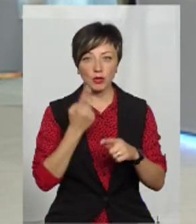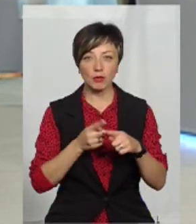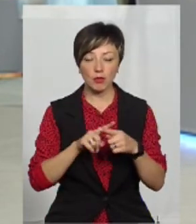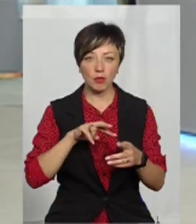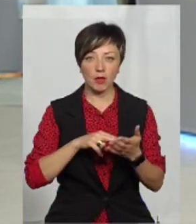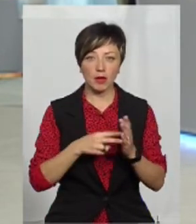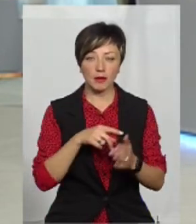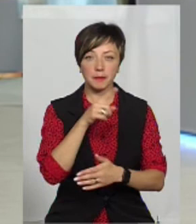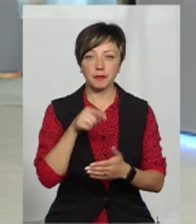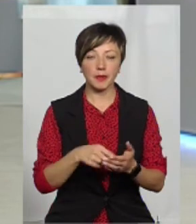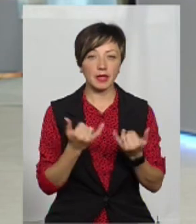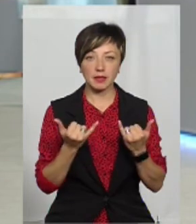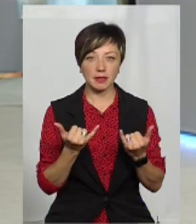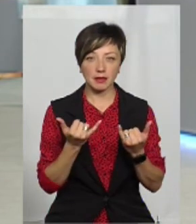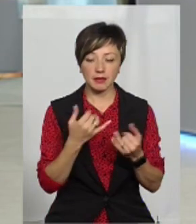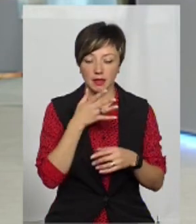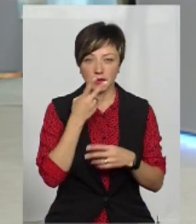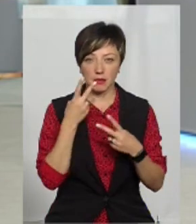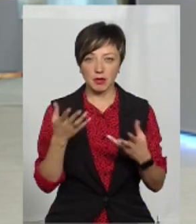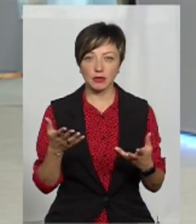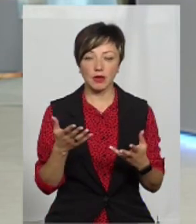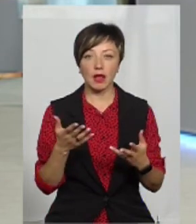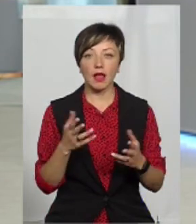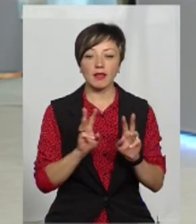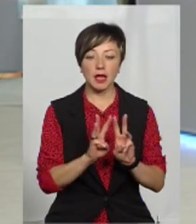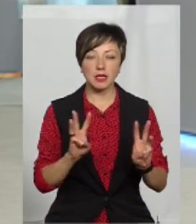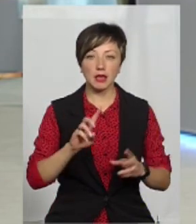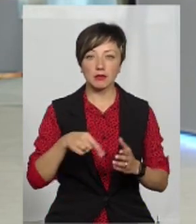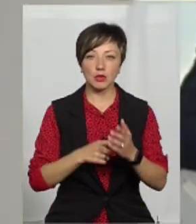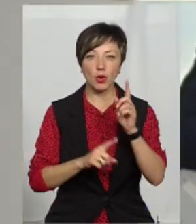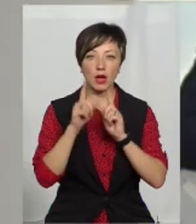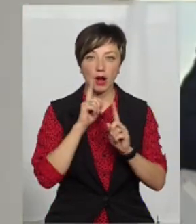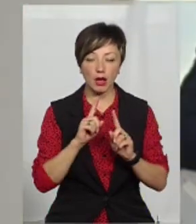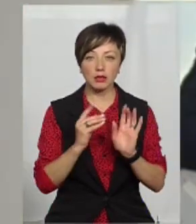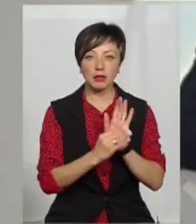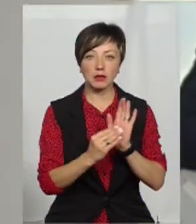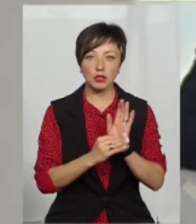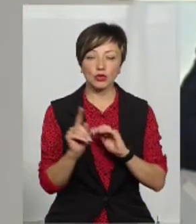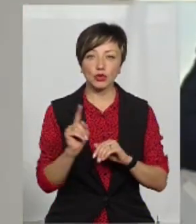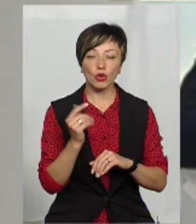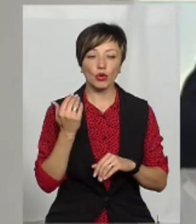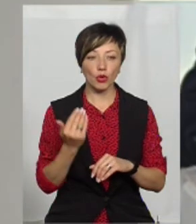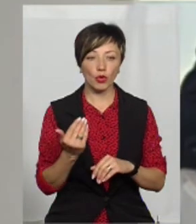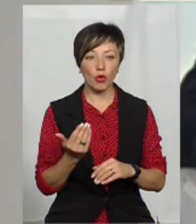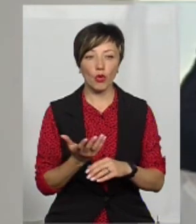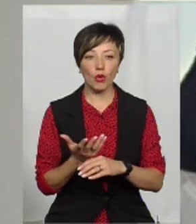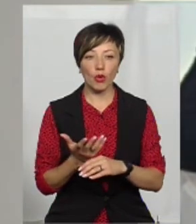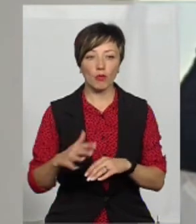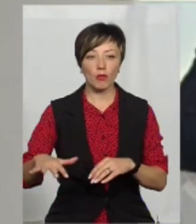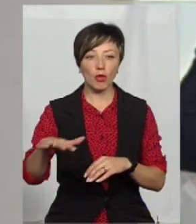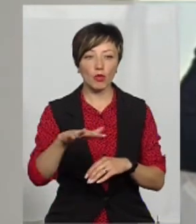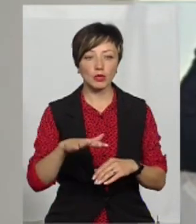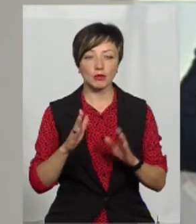нього? Ну, на даний час я його не бачив. Тому що от на сайті міської ради йде мова про те, що його площа